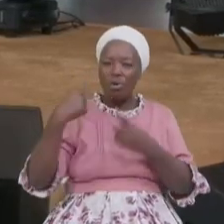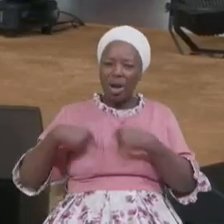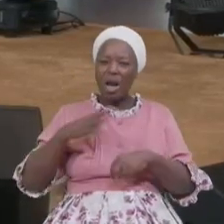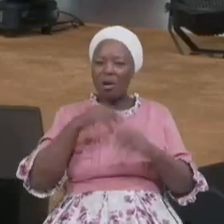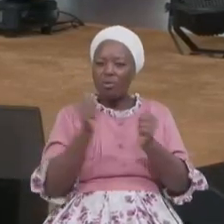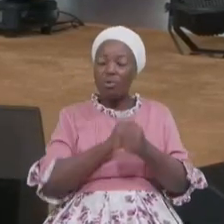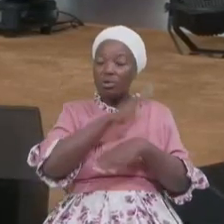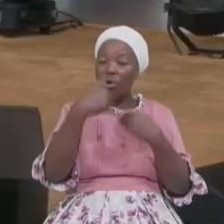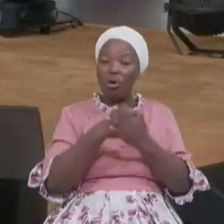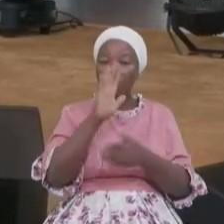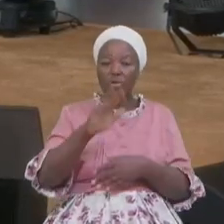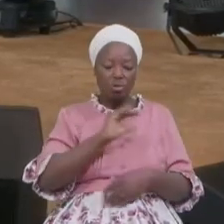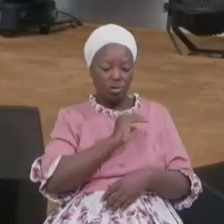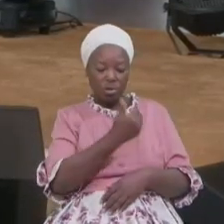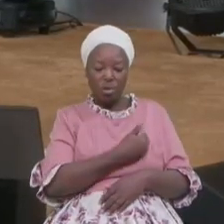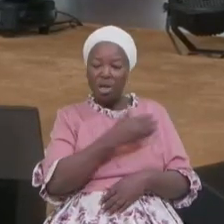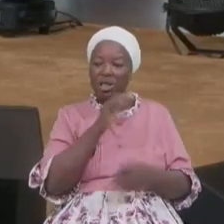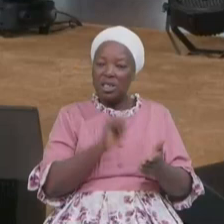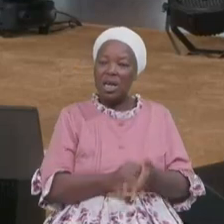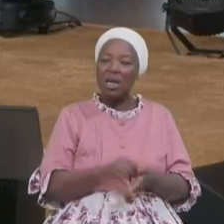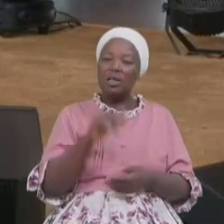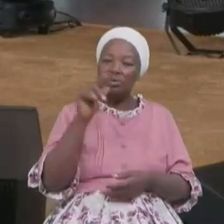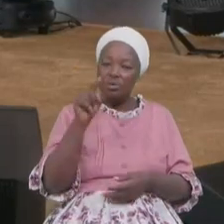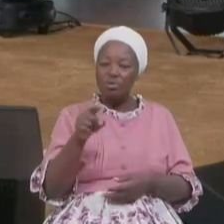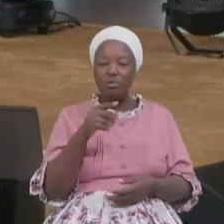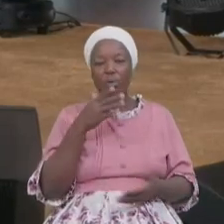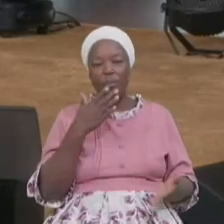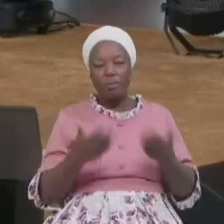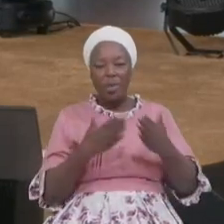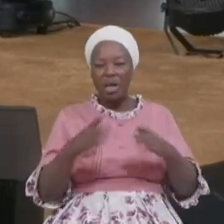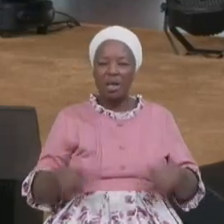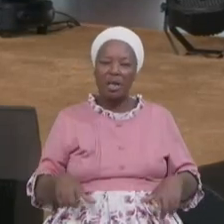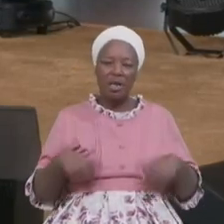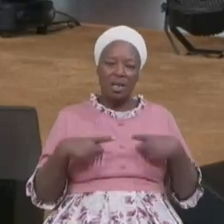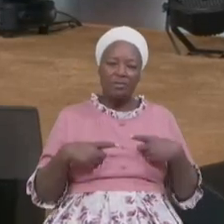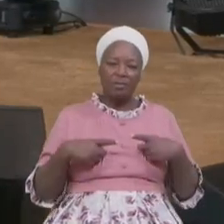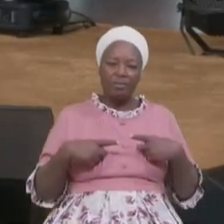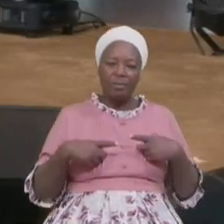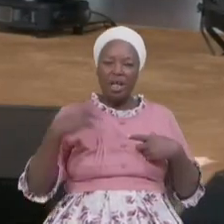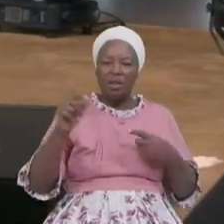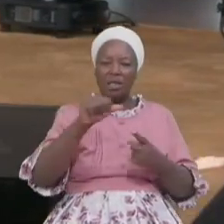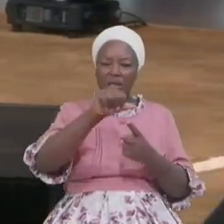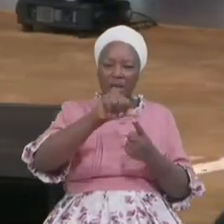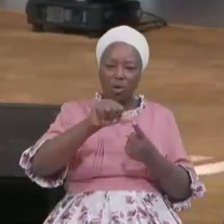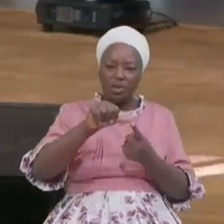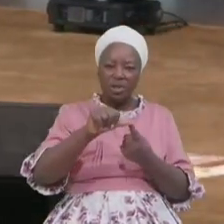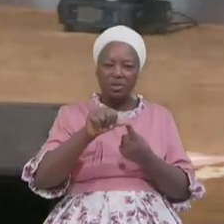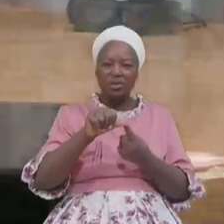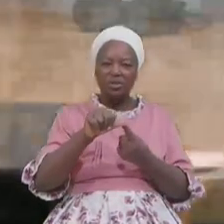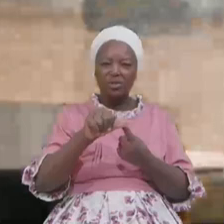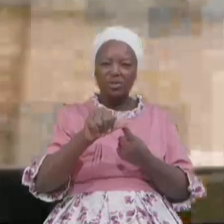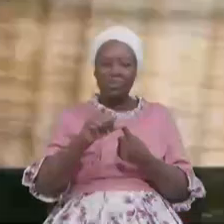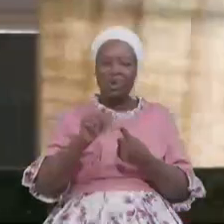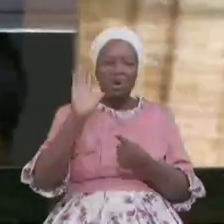âme afin que tu vives. La circoncision avec